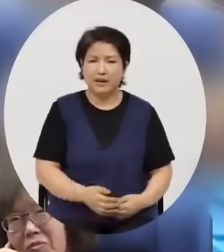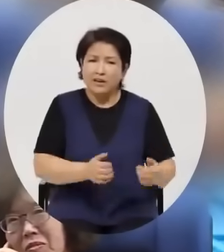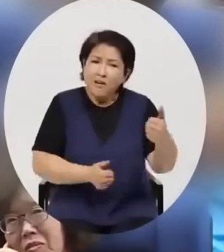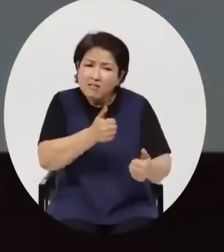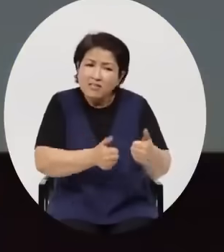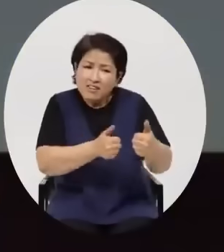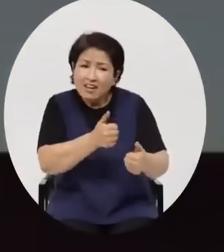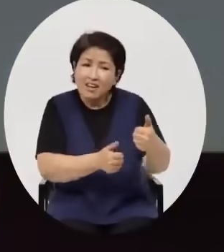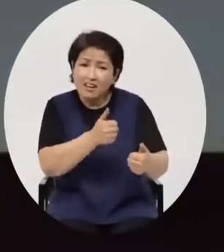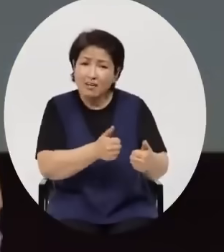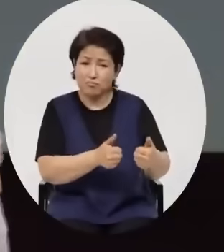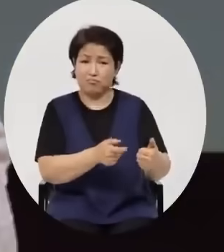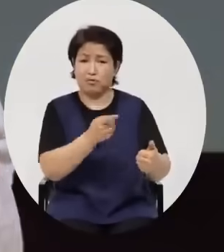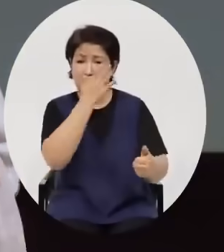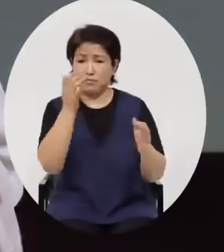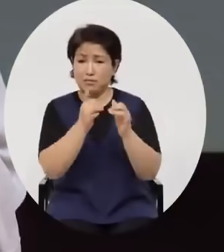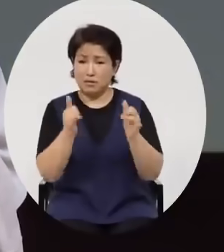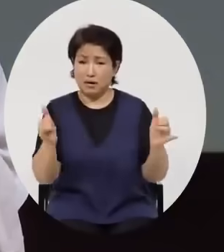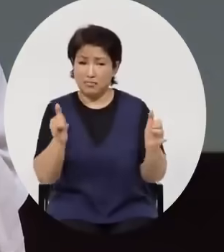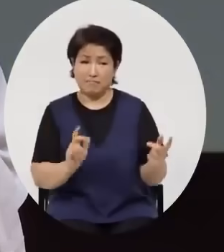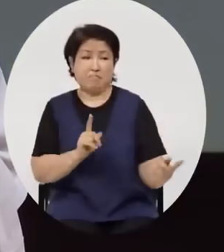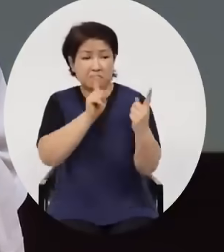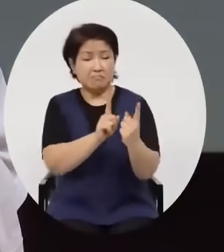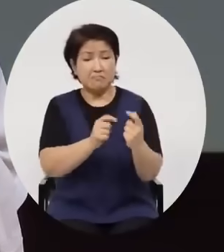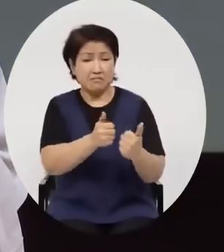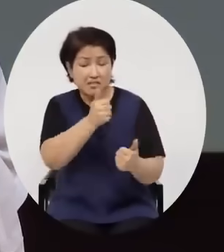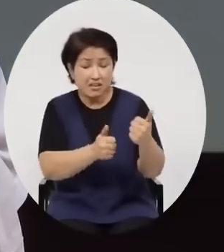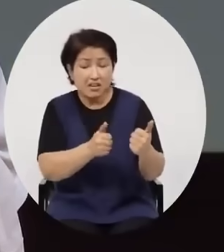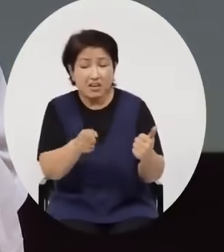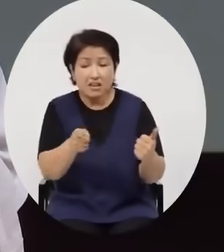왜 경쟁 젊은 애들하고 그걸 갖고 경쟁을 하려고 그래?